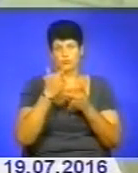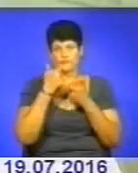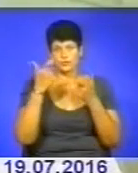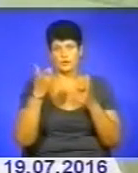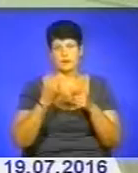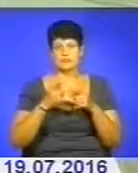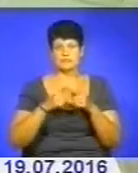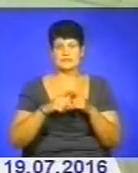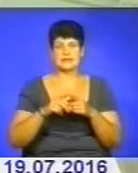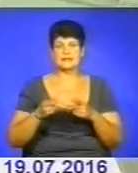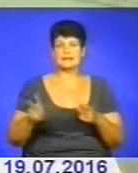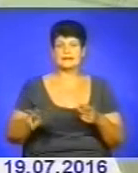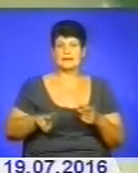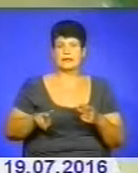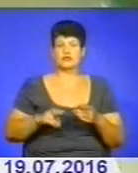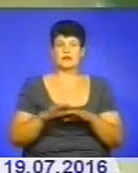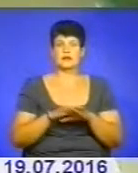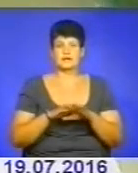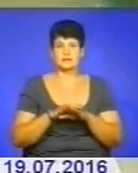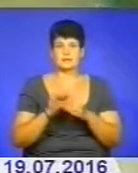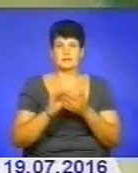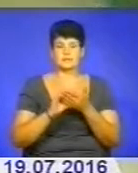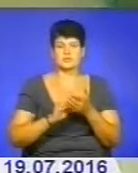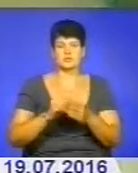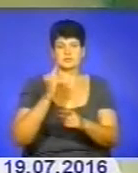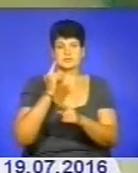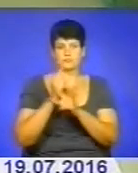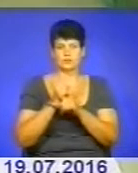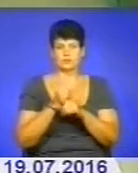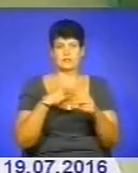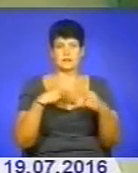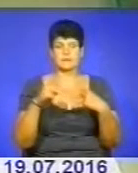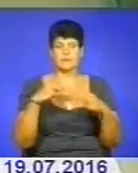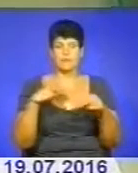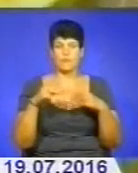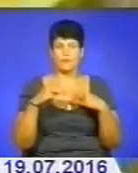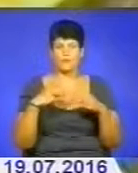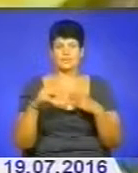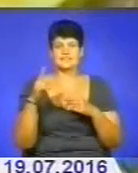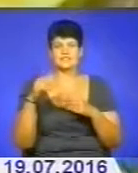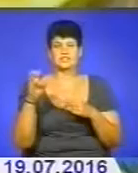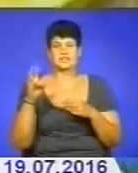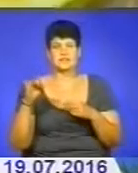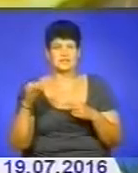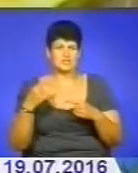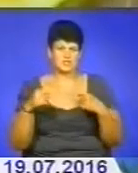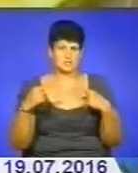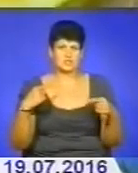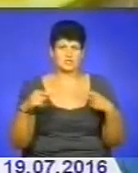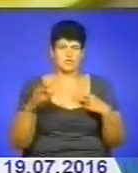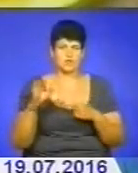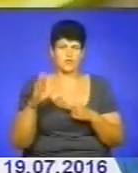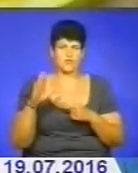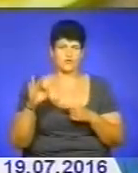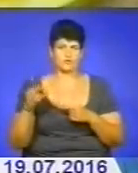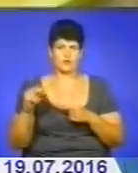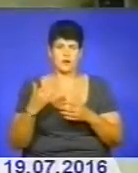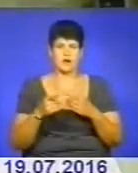Хадо, власник. За словами лаборанта, у випадку виявлення недоброякісної продукції, фахівці складають відповідний